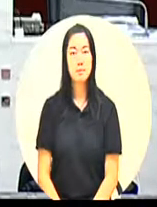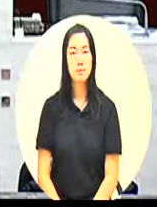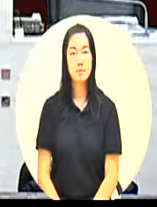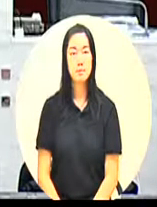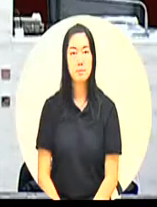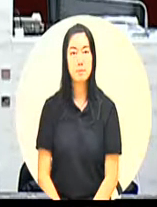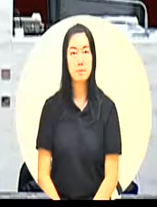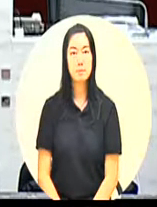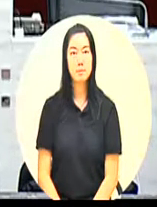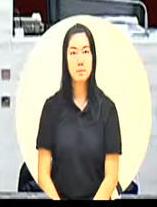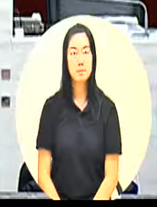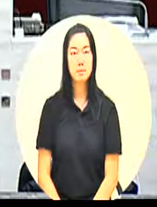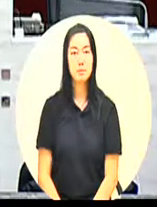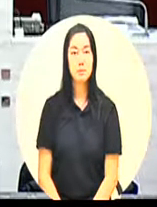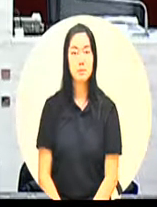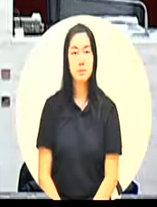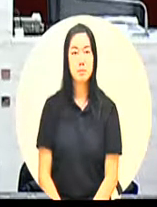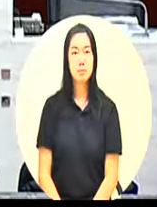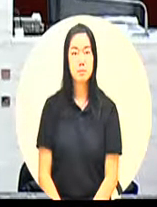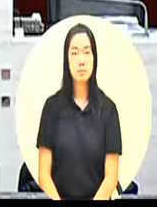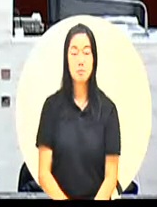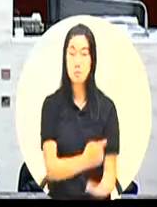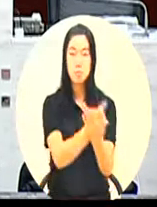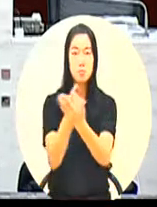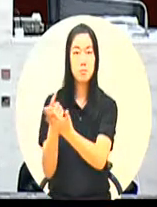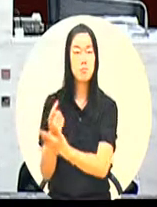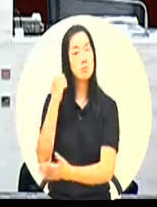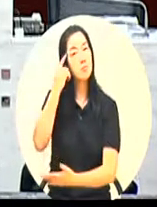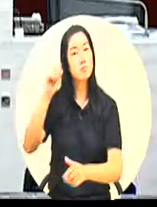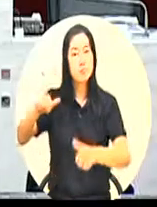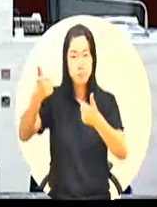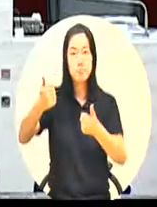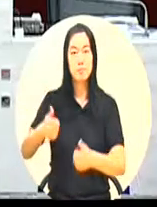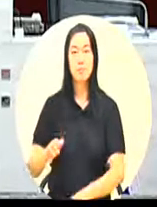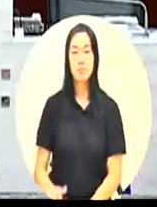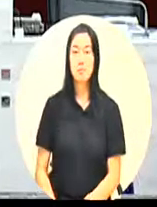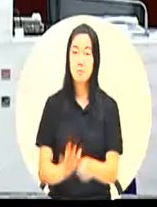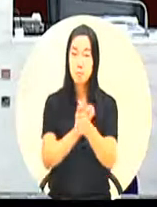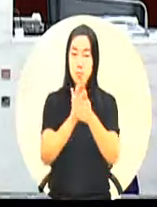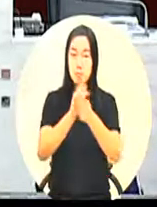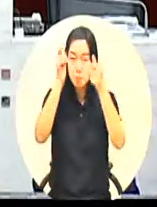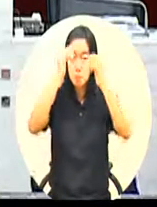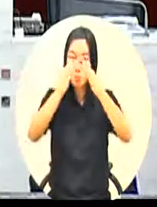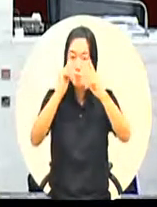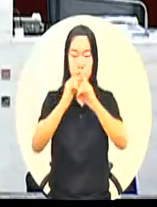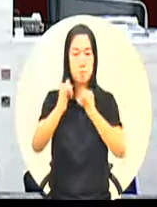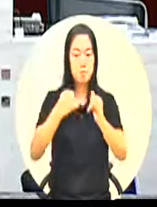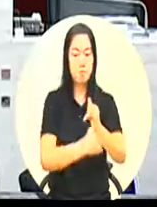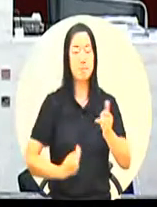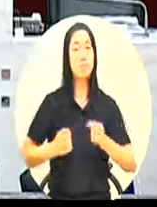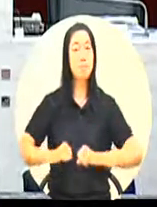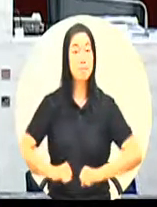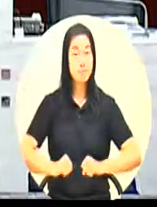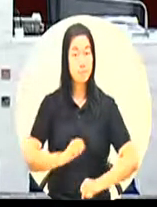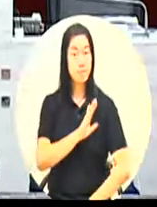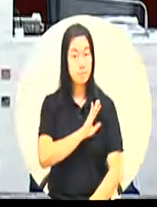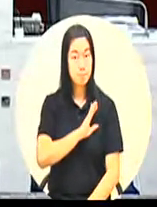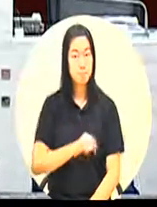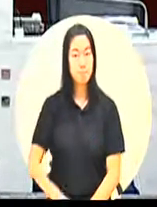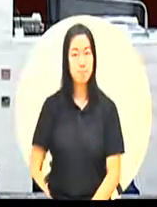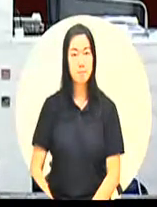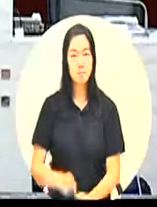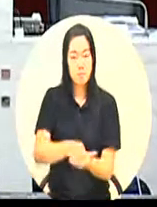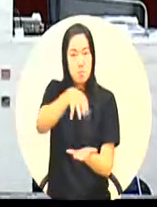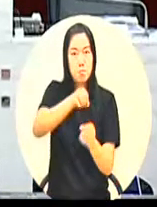好，因为大家的想法都一致，捍卫高雄市民的健康，核灾食品都不